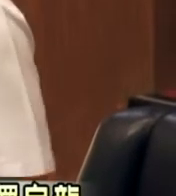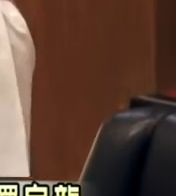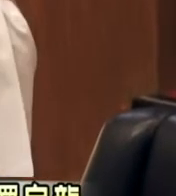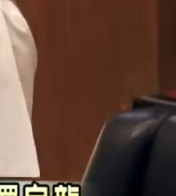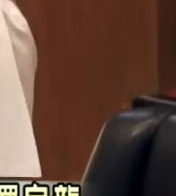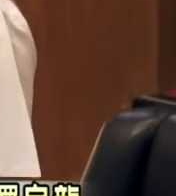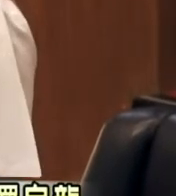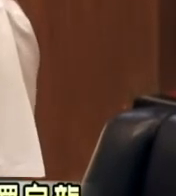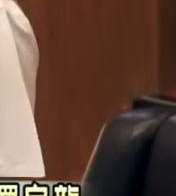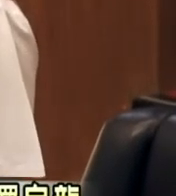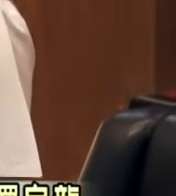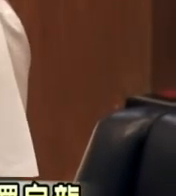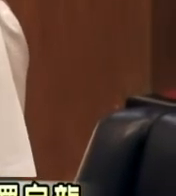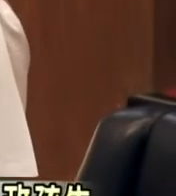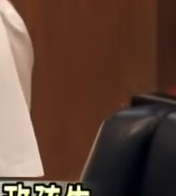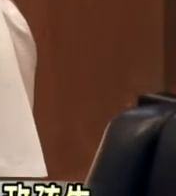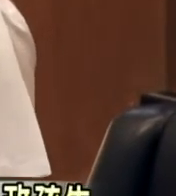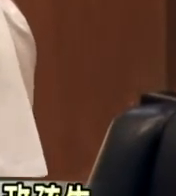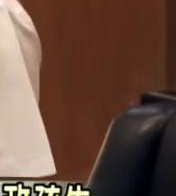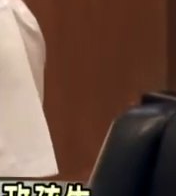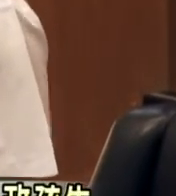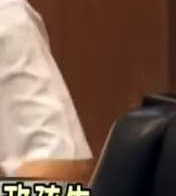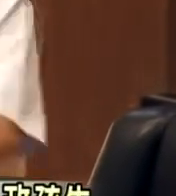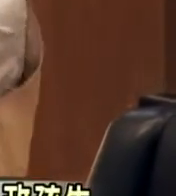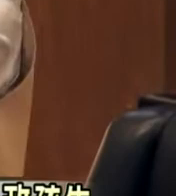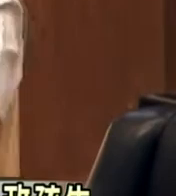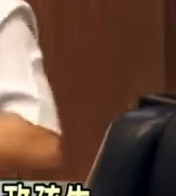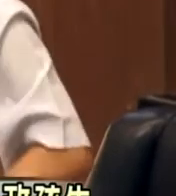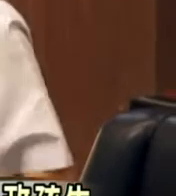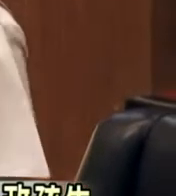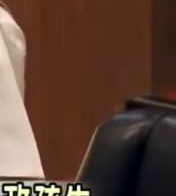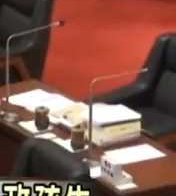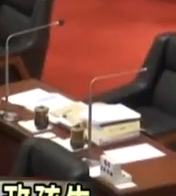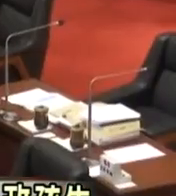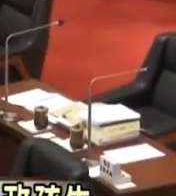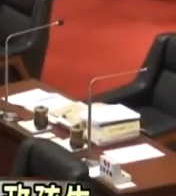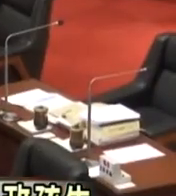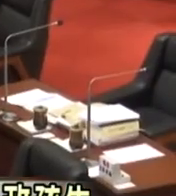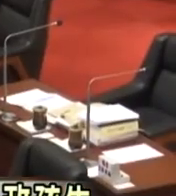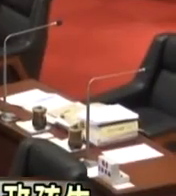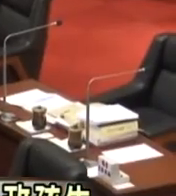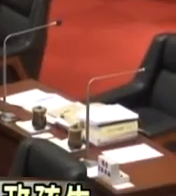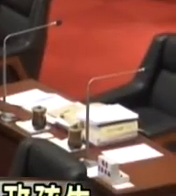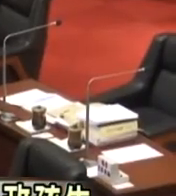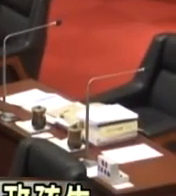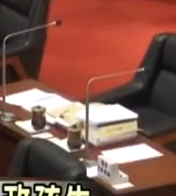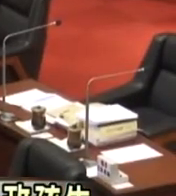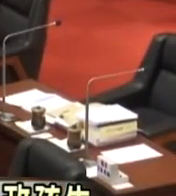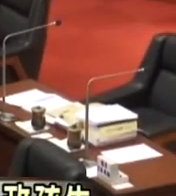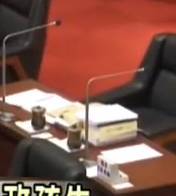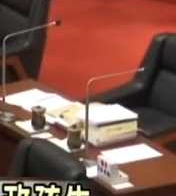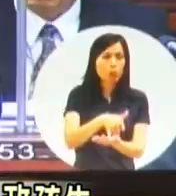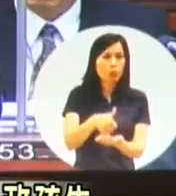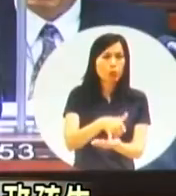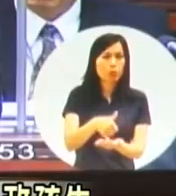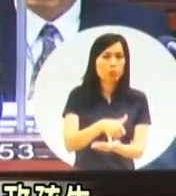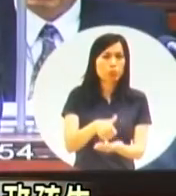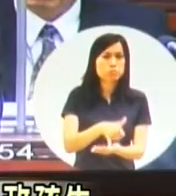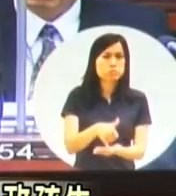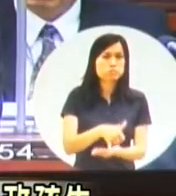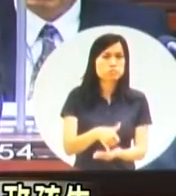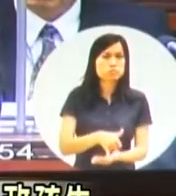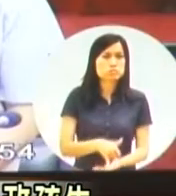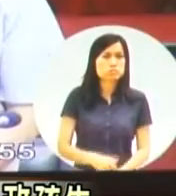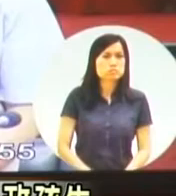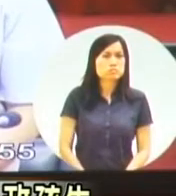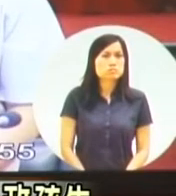西。第二个是怎么样防范下次的？你现在还是讲这些理由？ 不满土地开发处在出现疏失后，面对民众